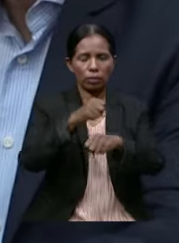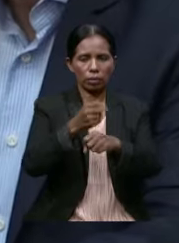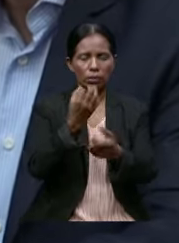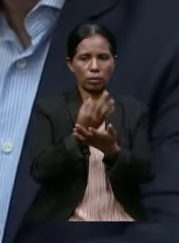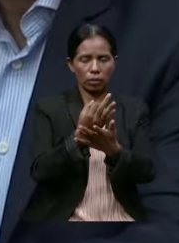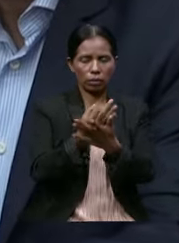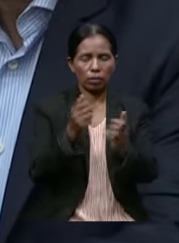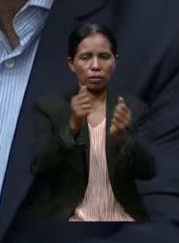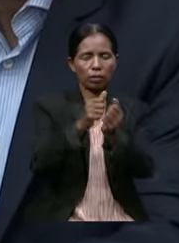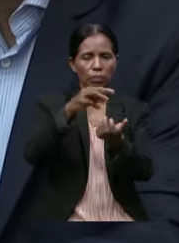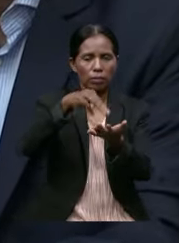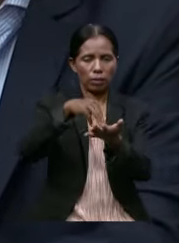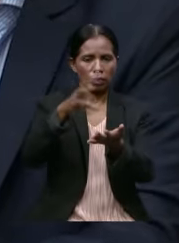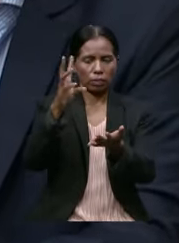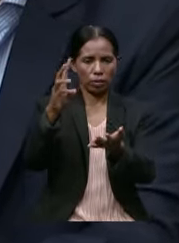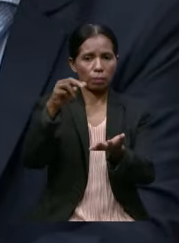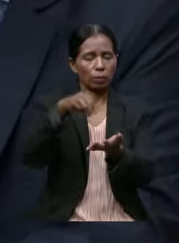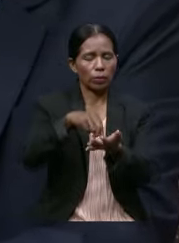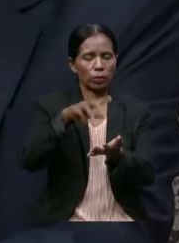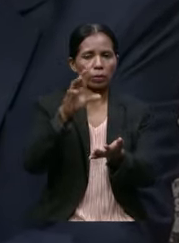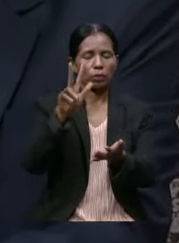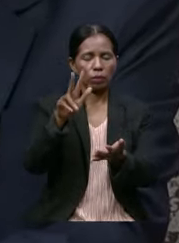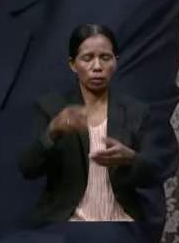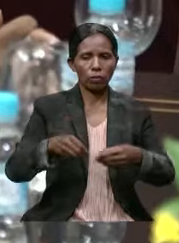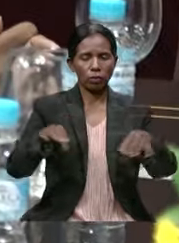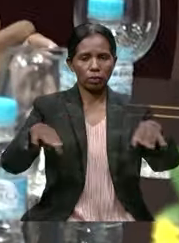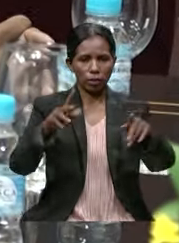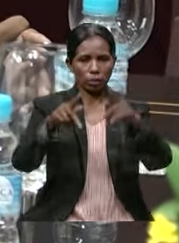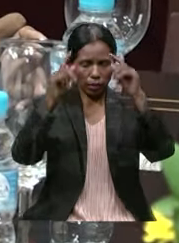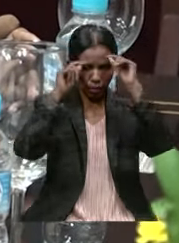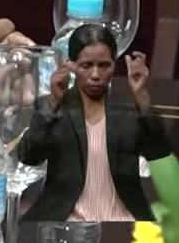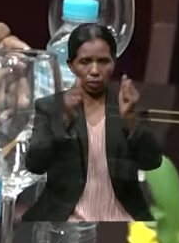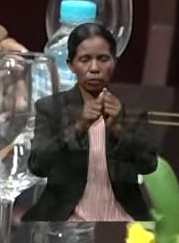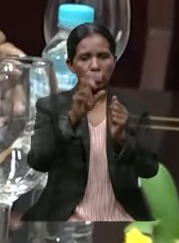orçamento milhão nen ponto tolu. Se for servisu direita batimoron atu